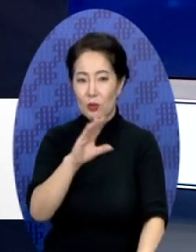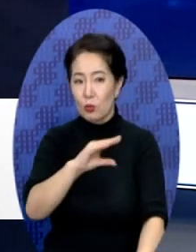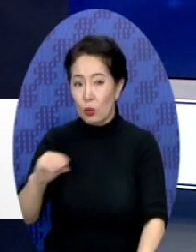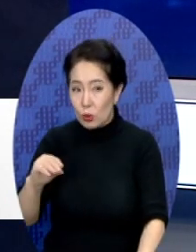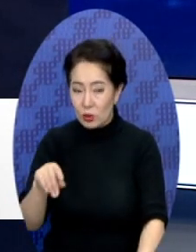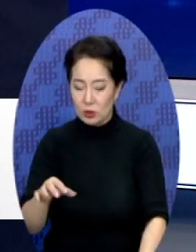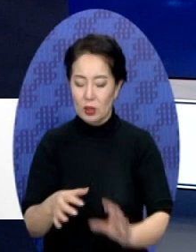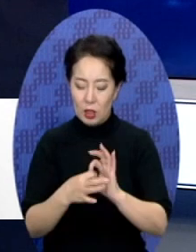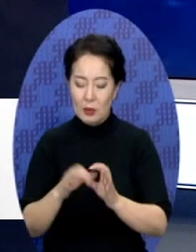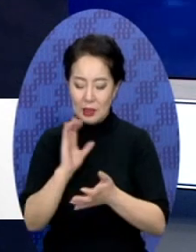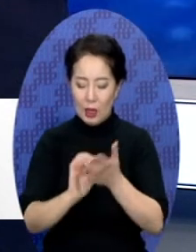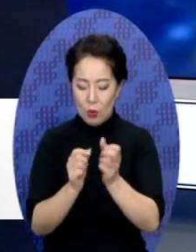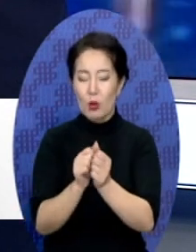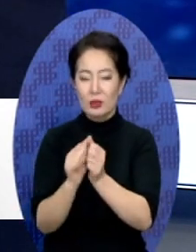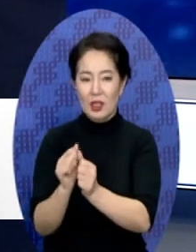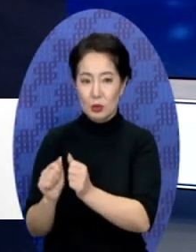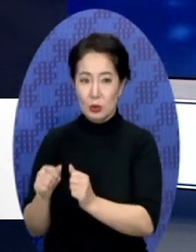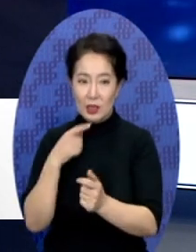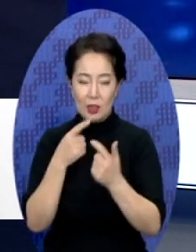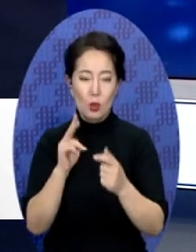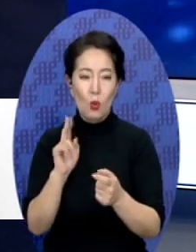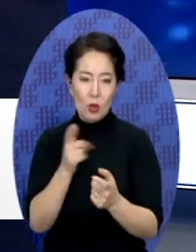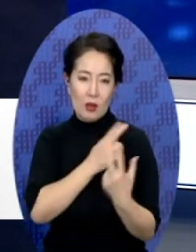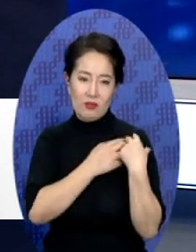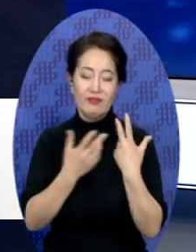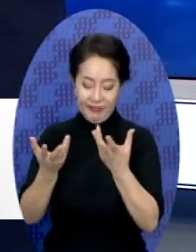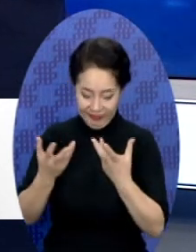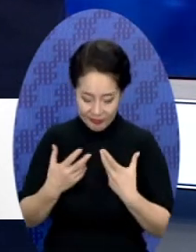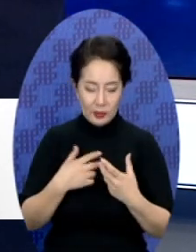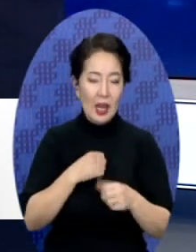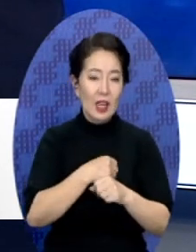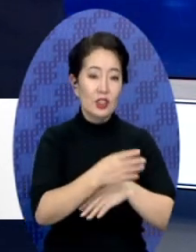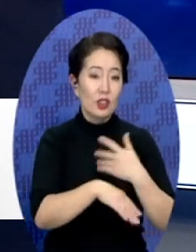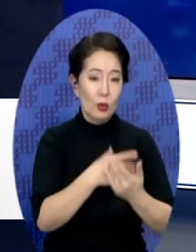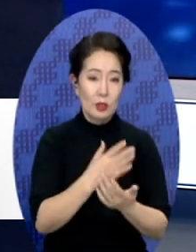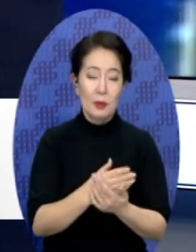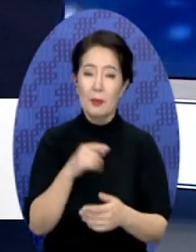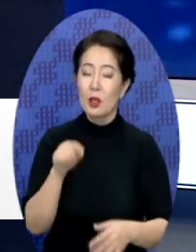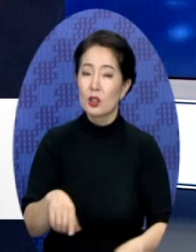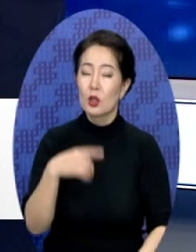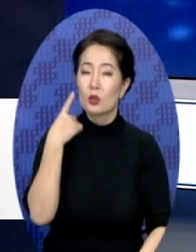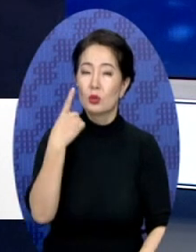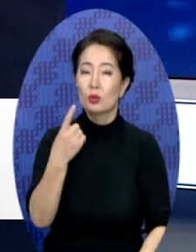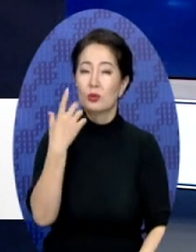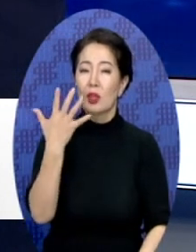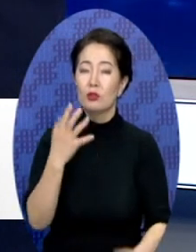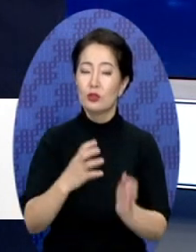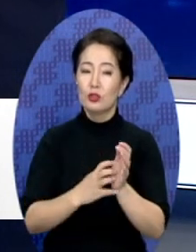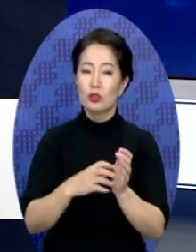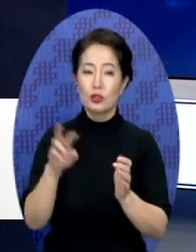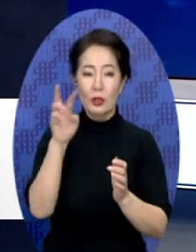гол сангуучлалтыг бол зарцуулна гэсэн энэ одоо үүргийн дагуу үйл ажиллагаагаа бол явуулж байгаа. За энэ 150 сая Америк долларын одоо үр